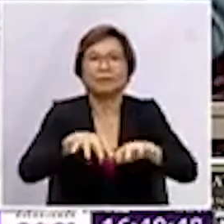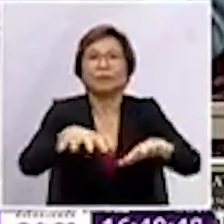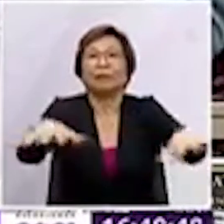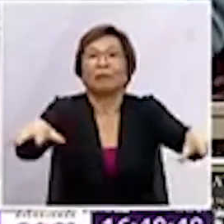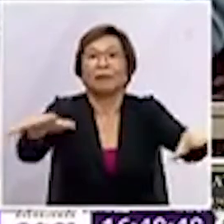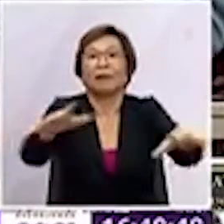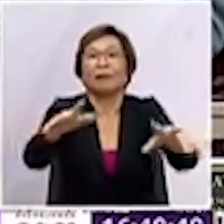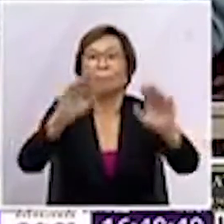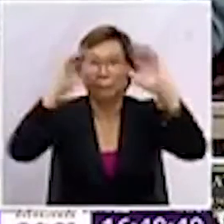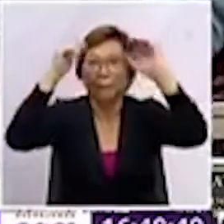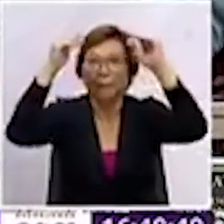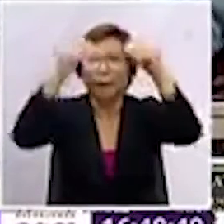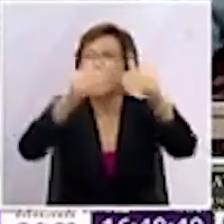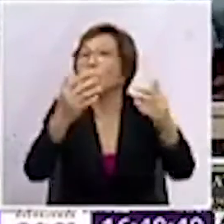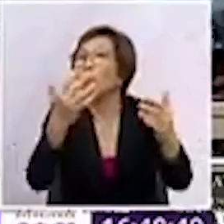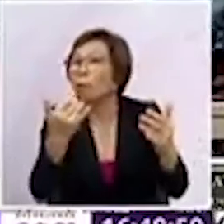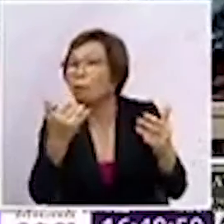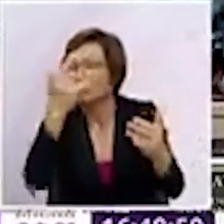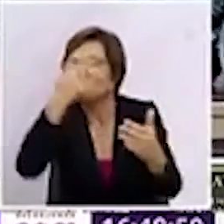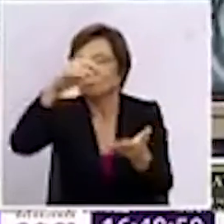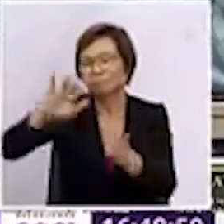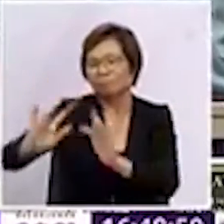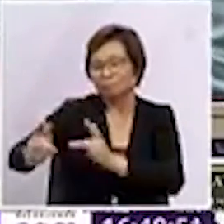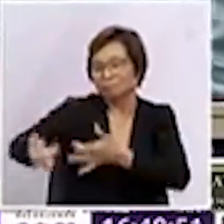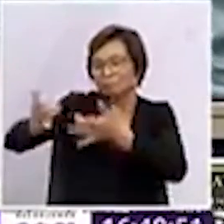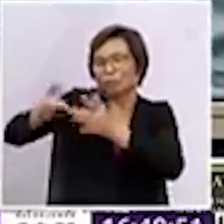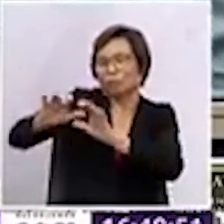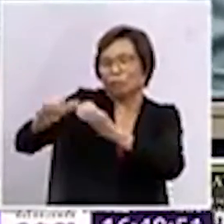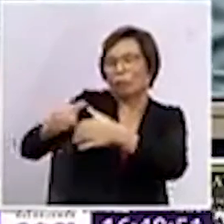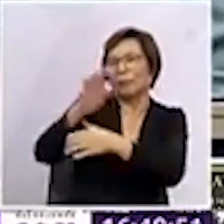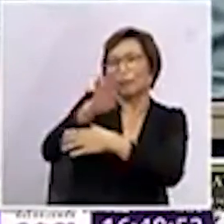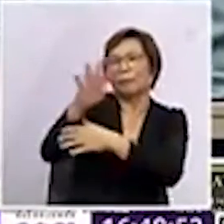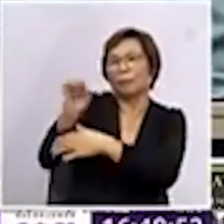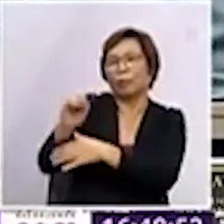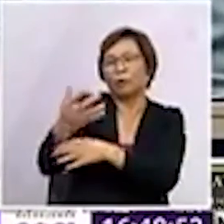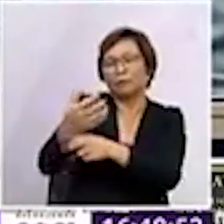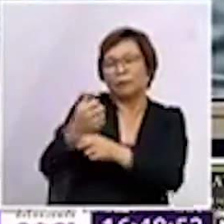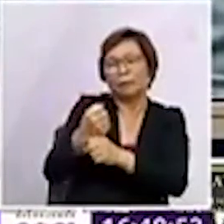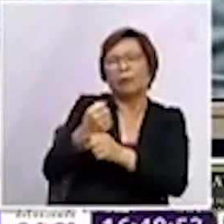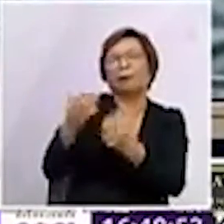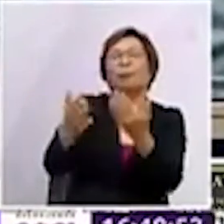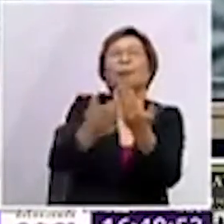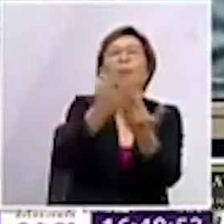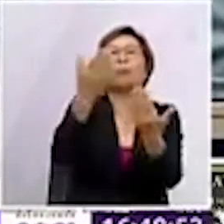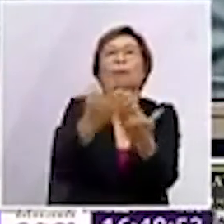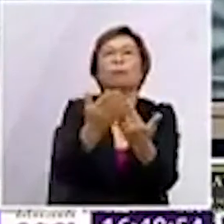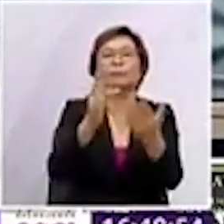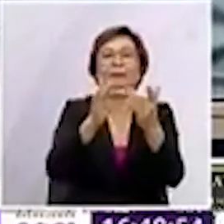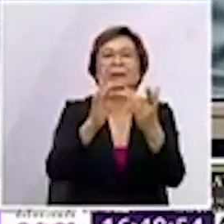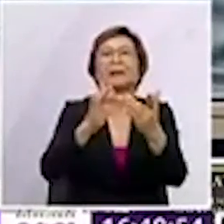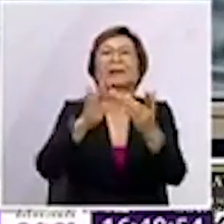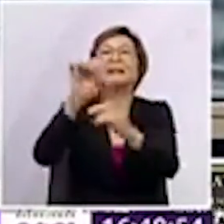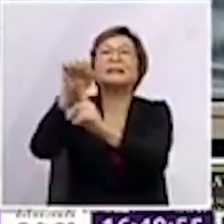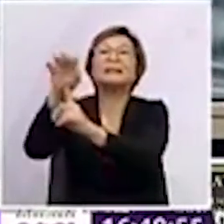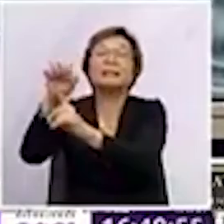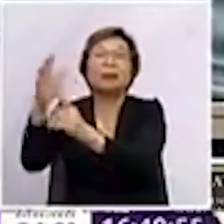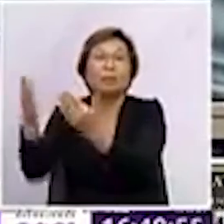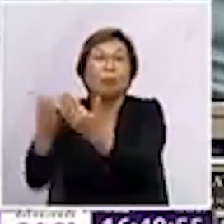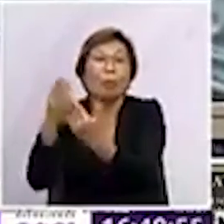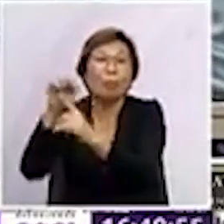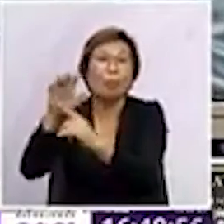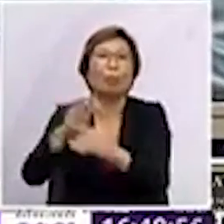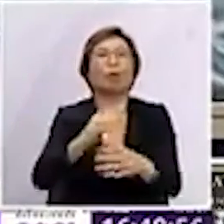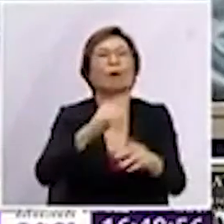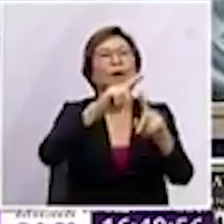prihatin bertujuan mengurangkan beban kewangan golongan B40 mendapatkan kemudahan internet. Bermula suku